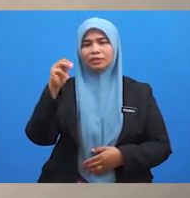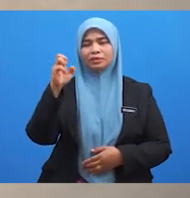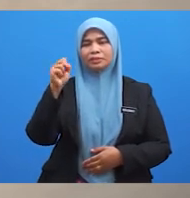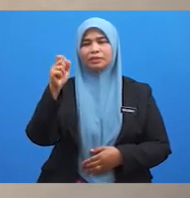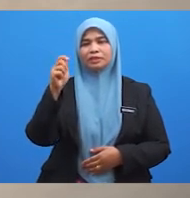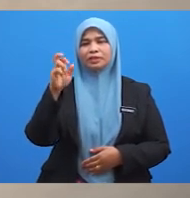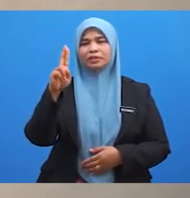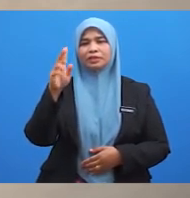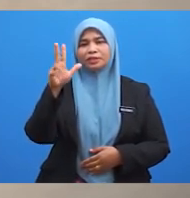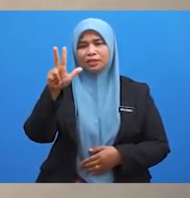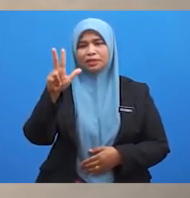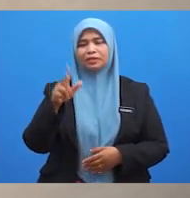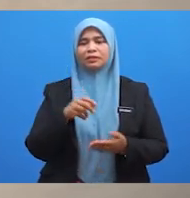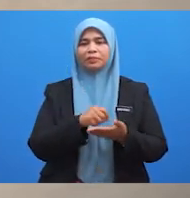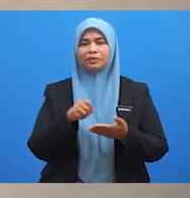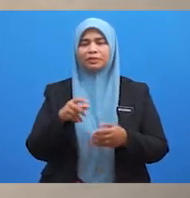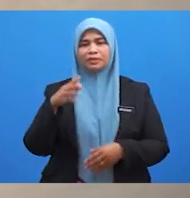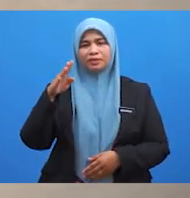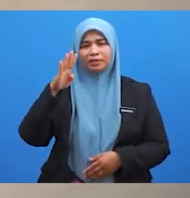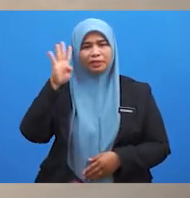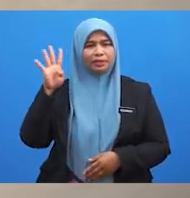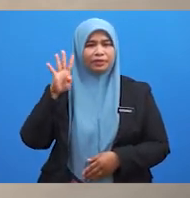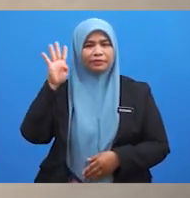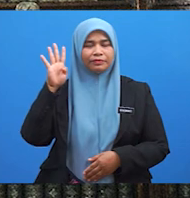iaitu penulisan kreatif.